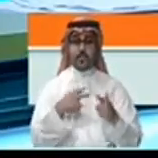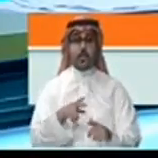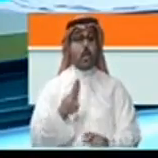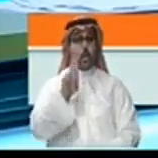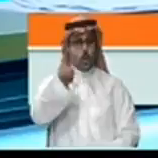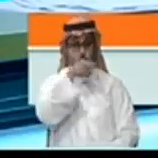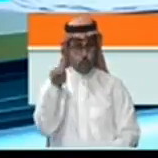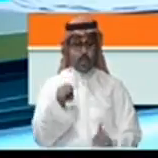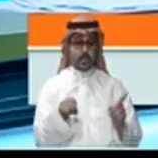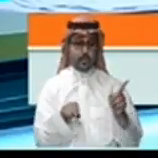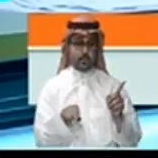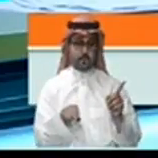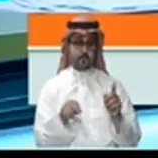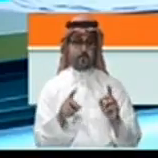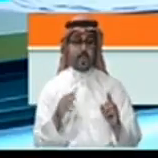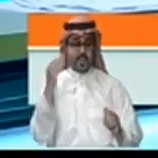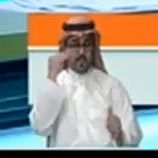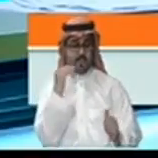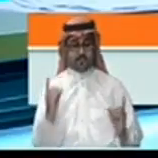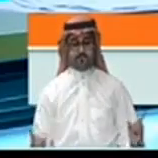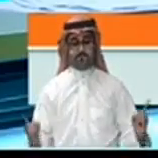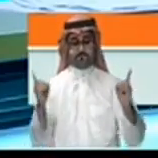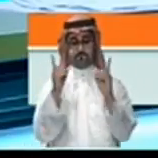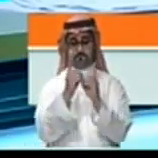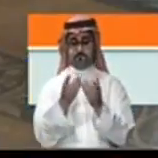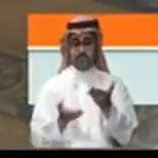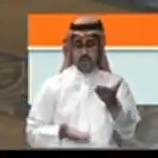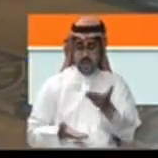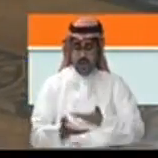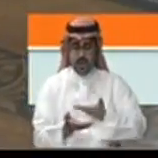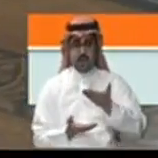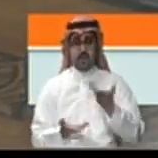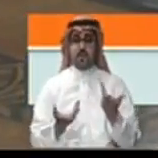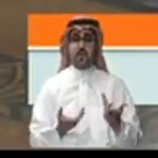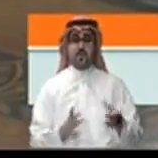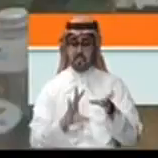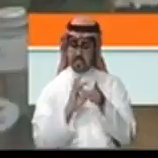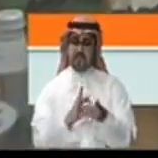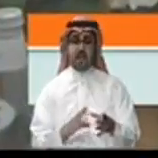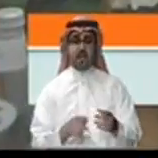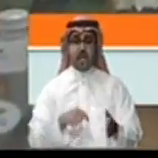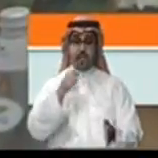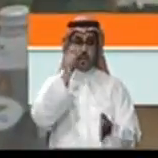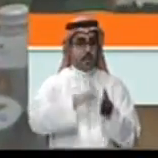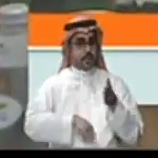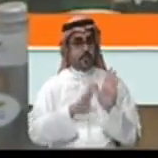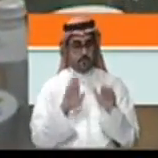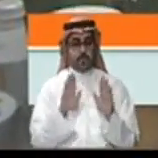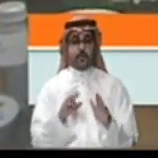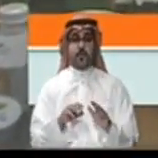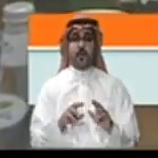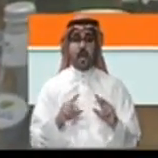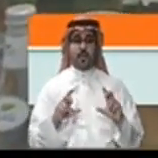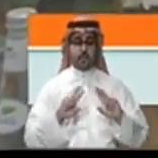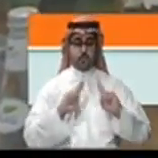السويسرية باسكال بيريسفيل، وعقب الاستقبال عقد الجانبان جلسة مباحثات رسمية في إطار الجولة الرابعة